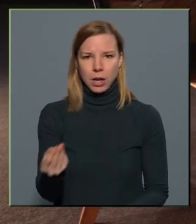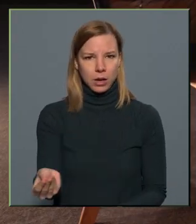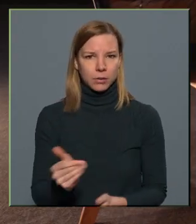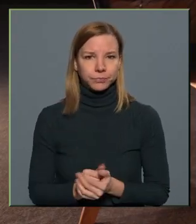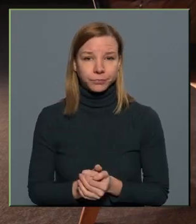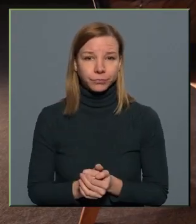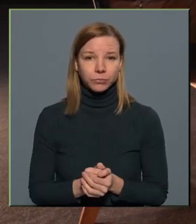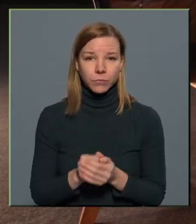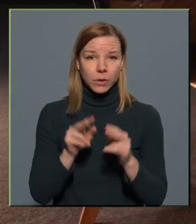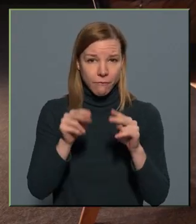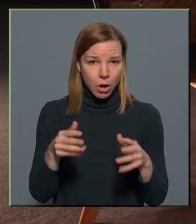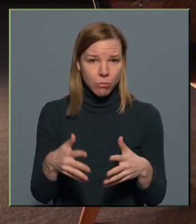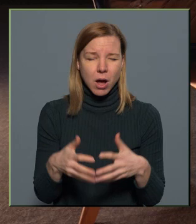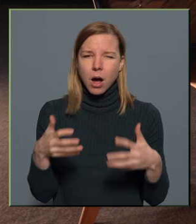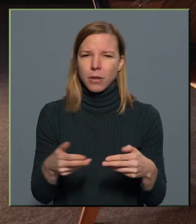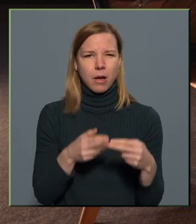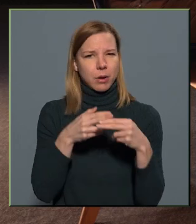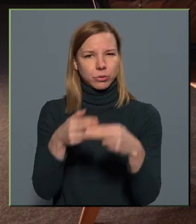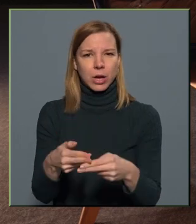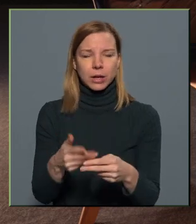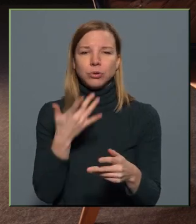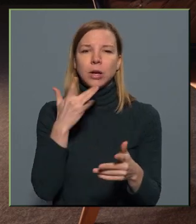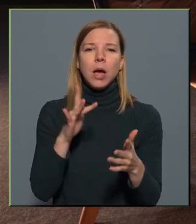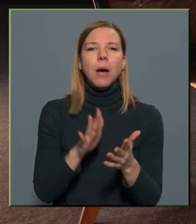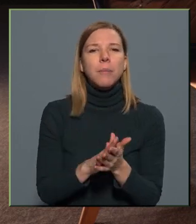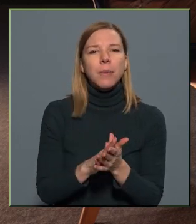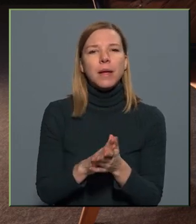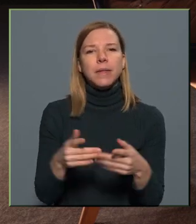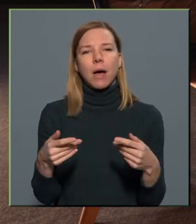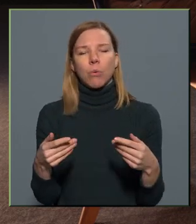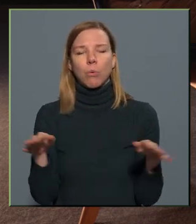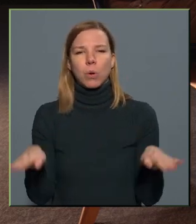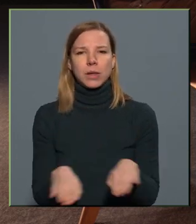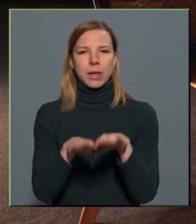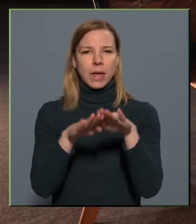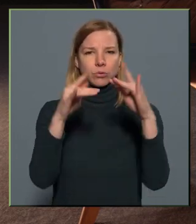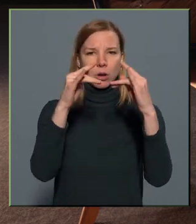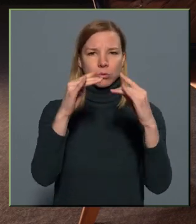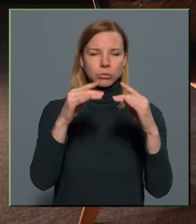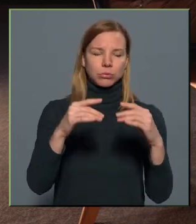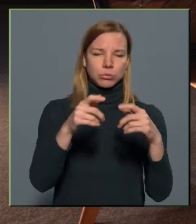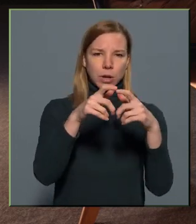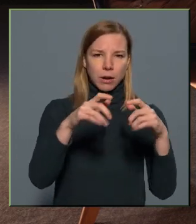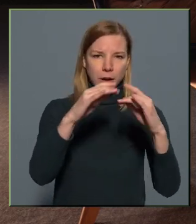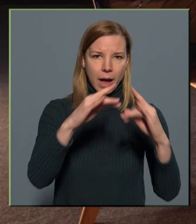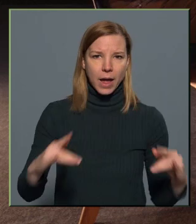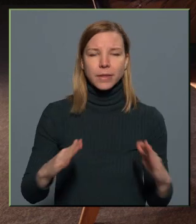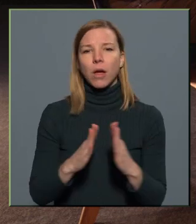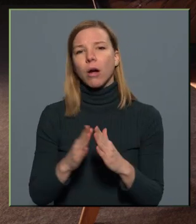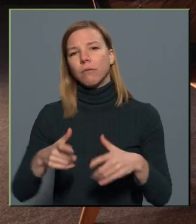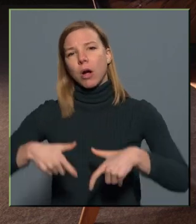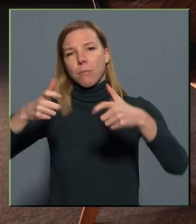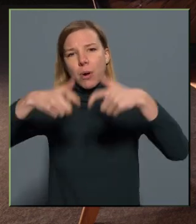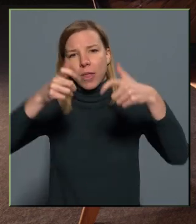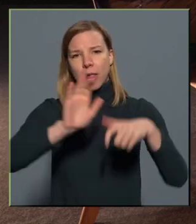segítség lehet adott esetben társasházak és ugye akár egész panel tömbök esetében az